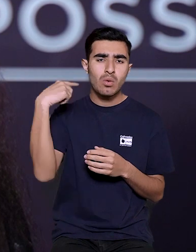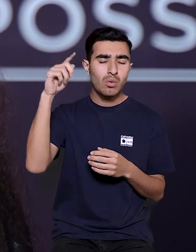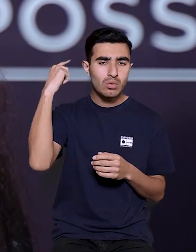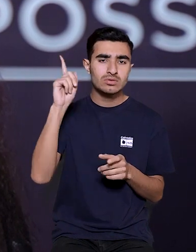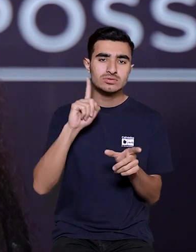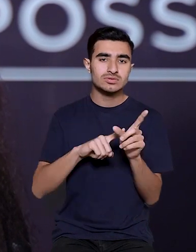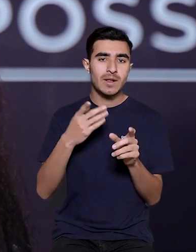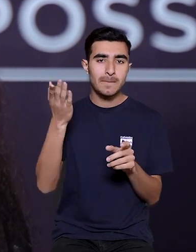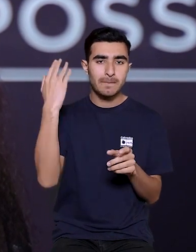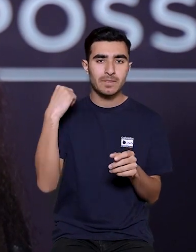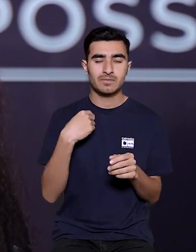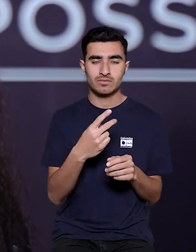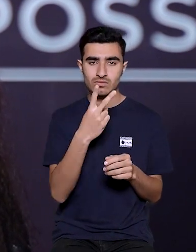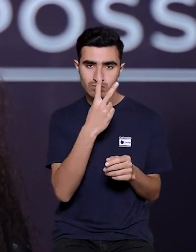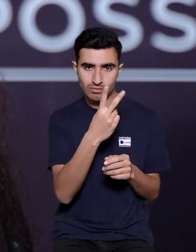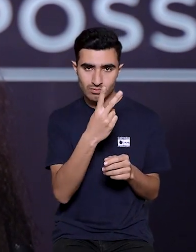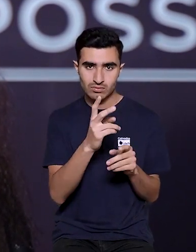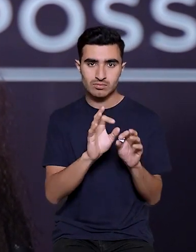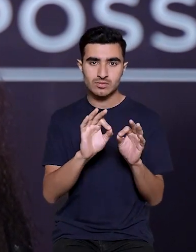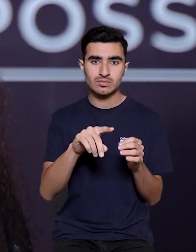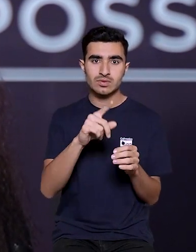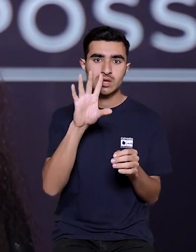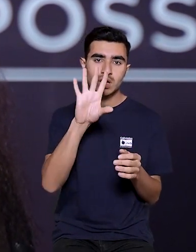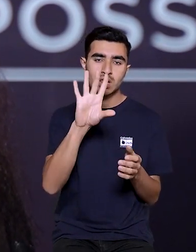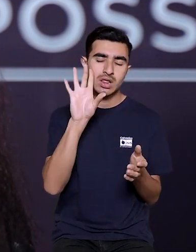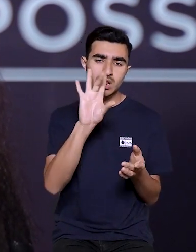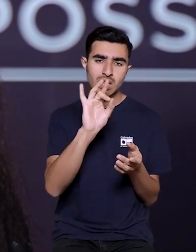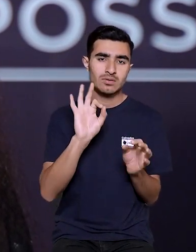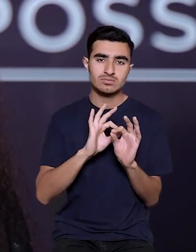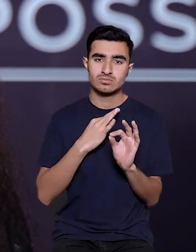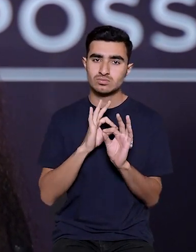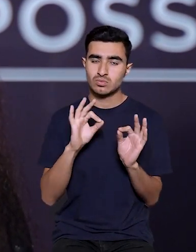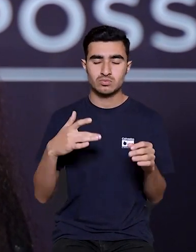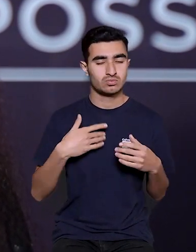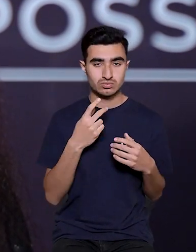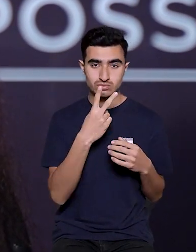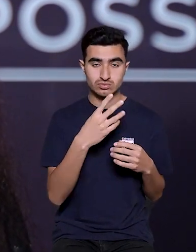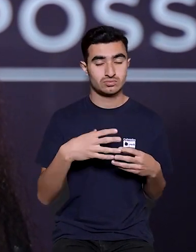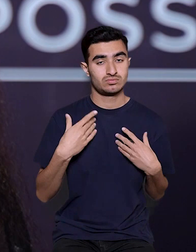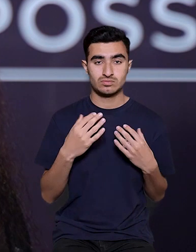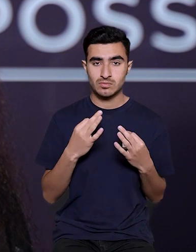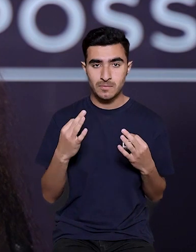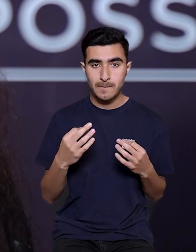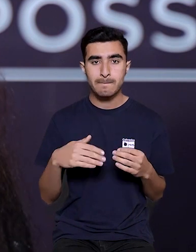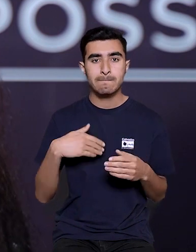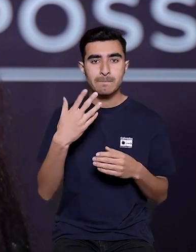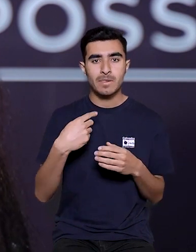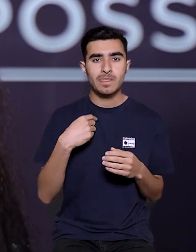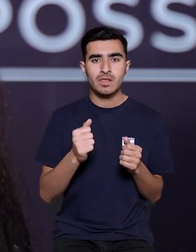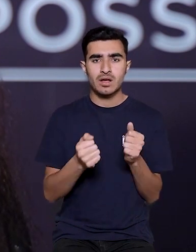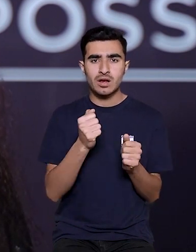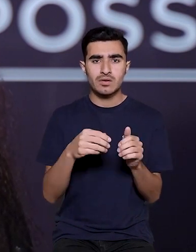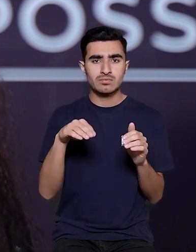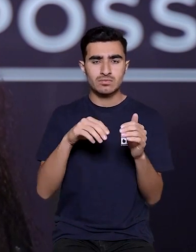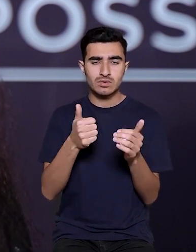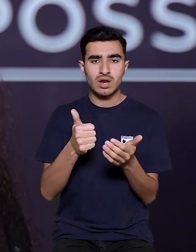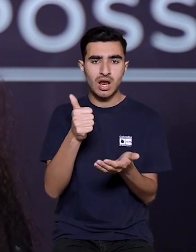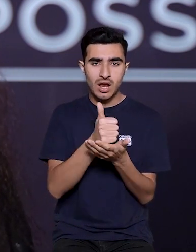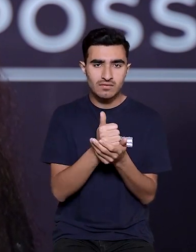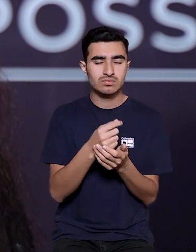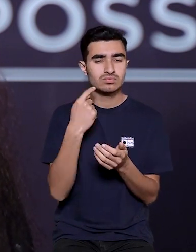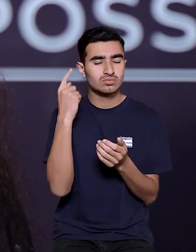देखा, मैं उससे बहुत टच हुई और मैंने कार में वापसी पर सफ़र के दौरान ज़हन में एक कहानी लिख